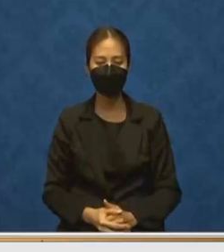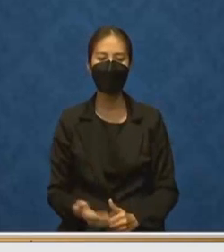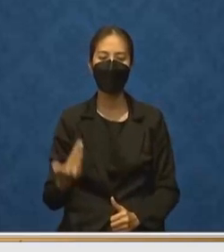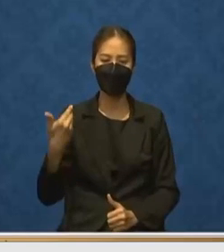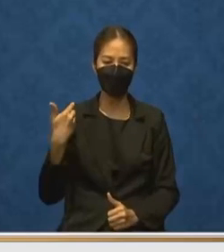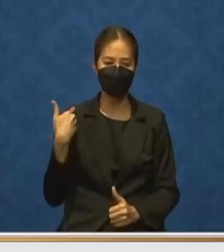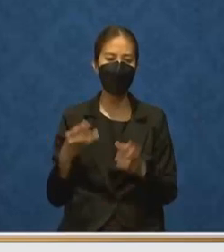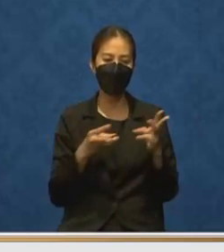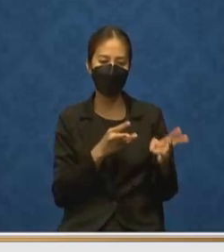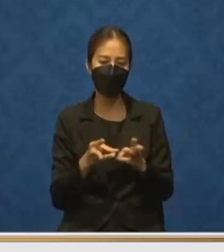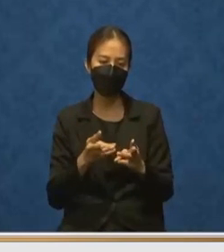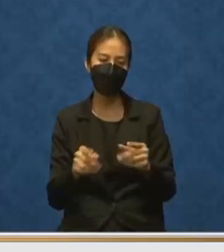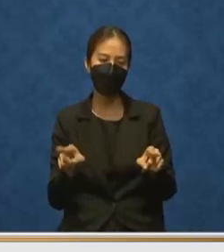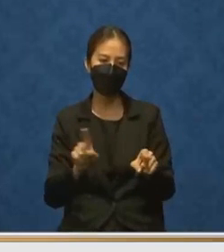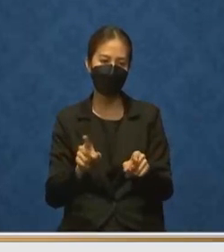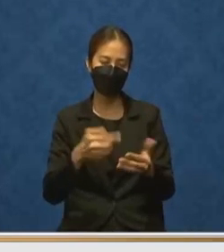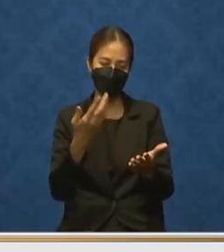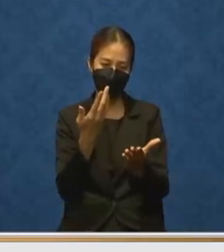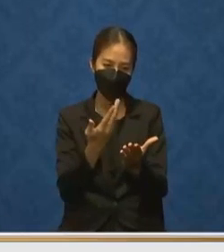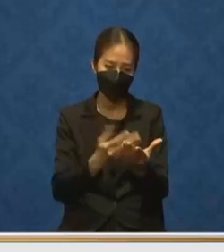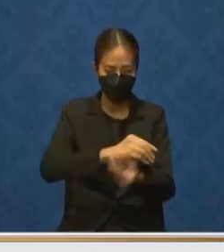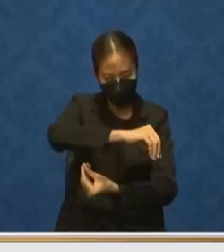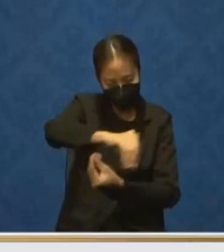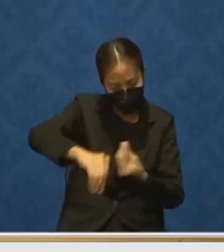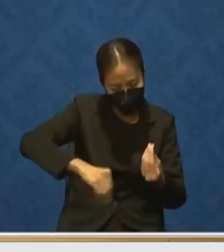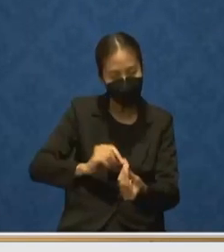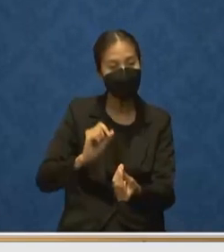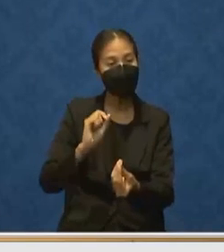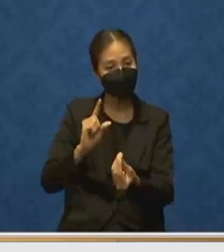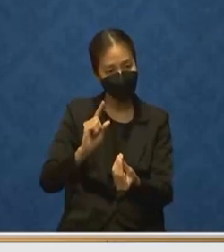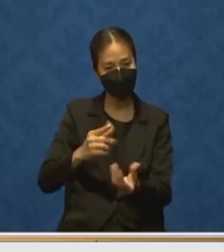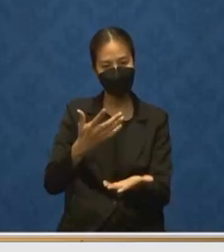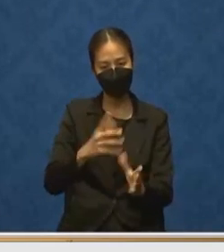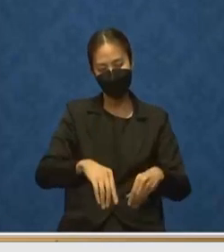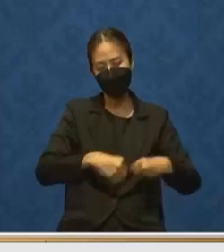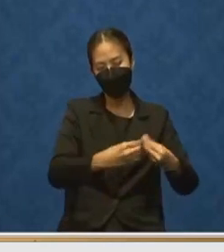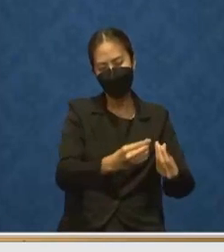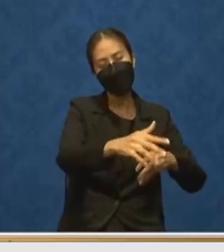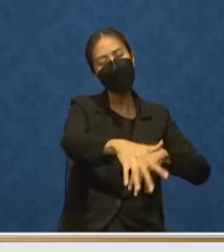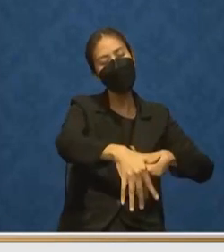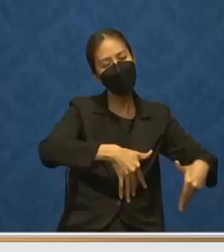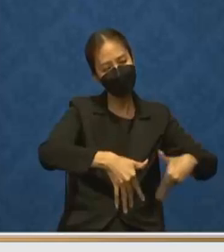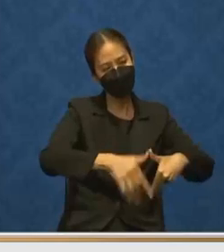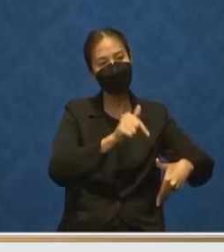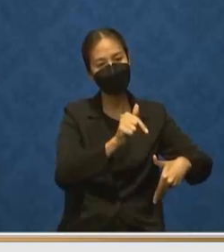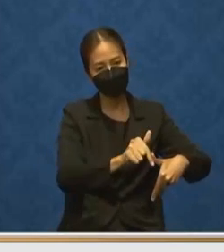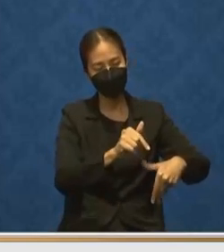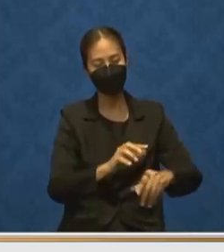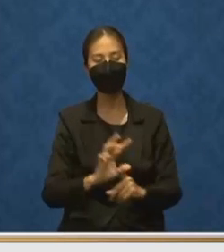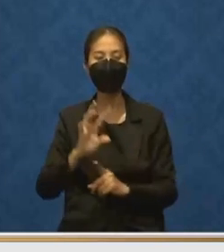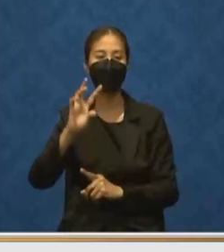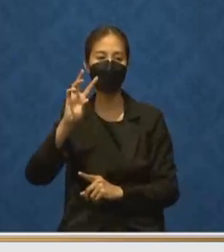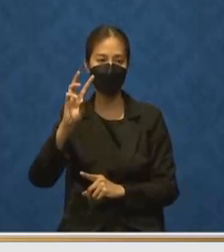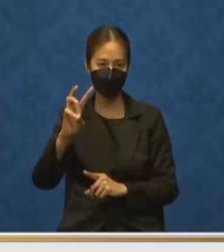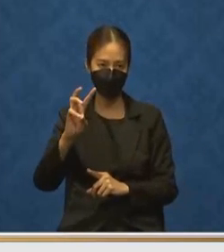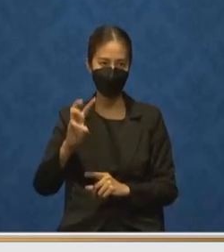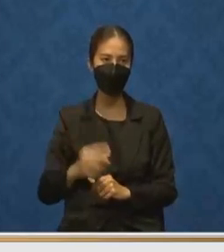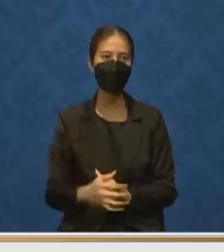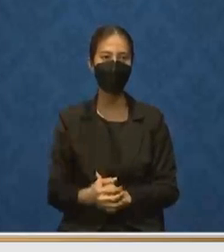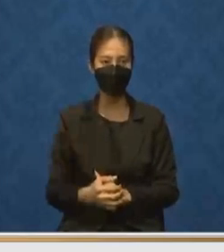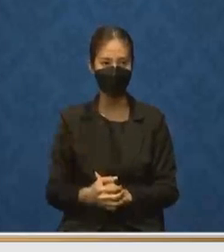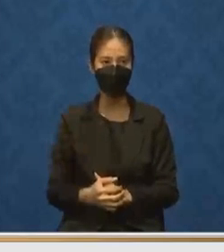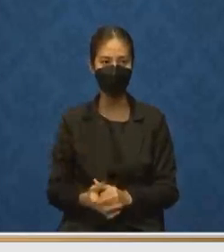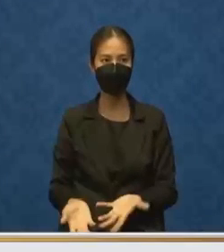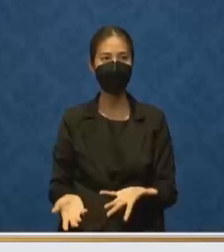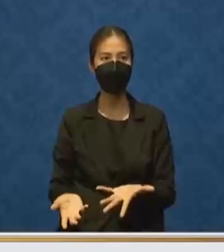กและโครงสร้างดูดซับมูลค่าทางเศรษฐกิจและการกระจายรายได้กลับสู่ท้องถิ่น 6. มาตรการแบบเจาะจงกลุ่มเป้าหมาย